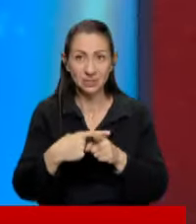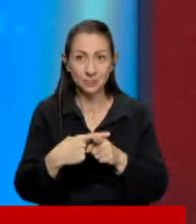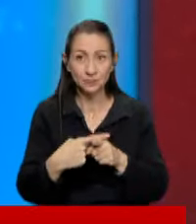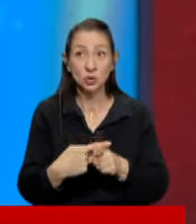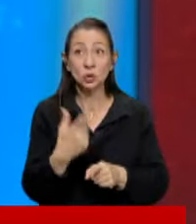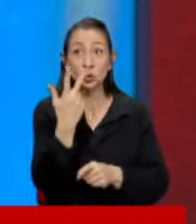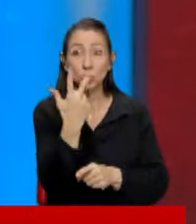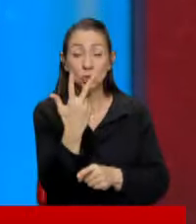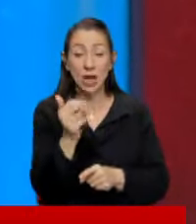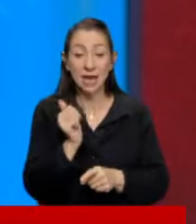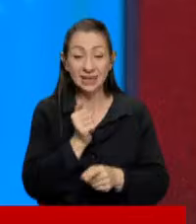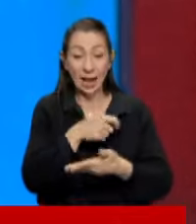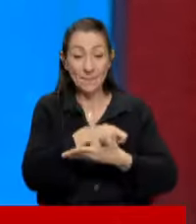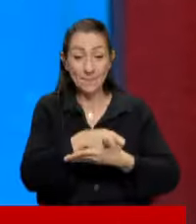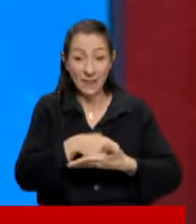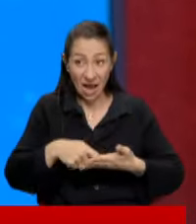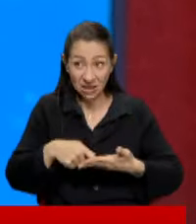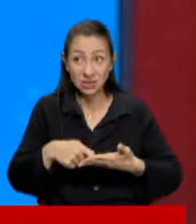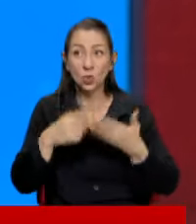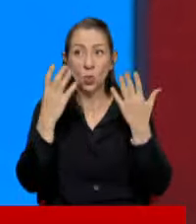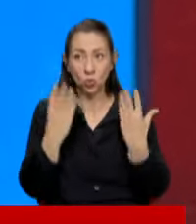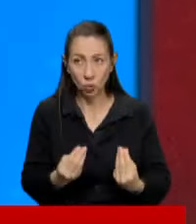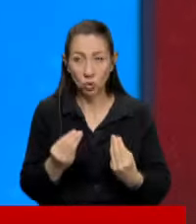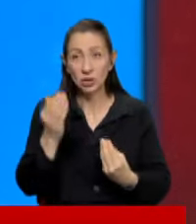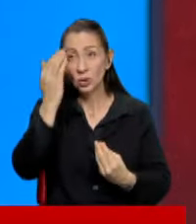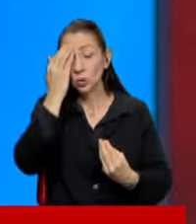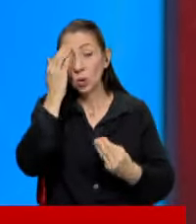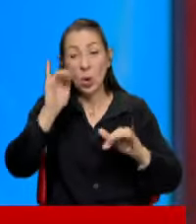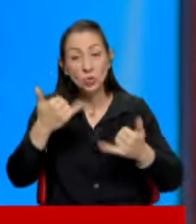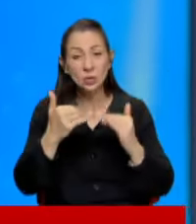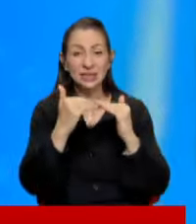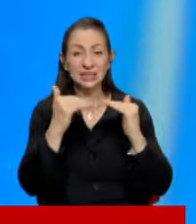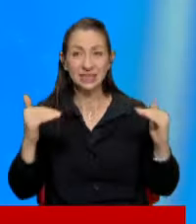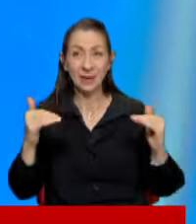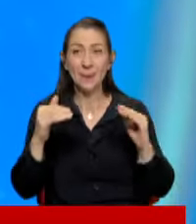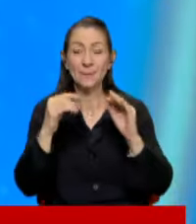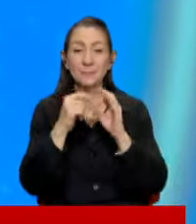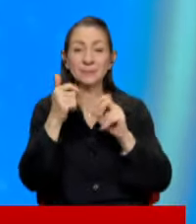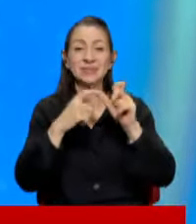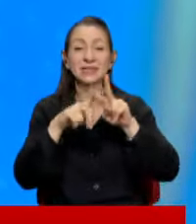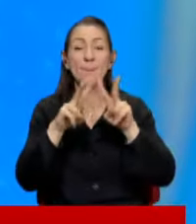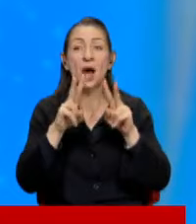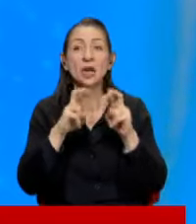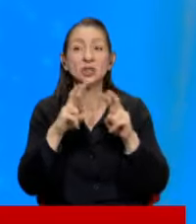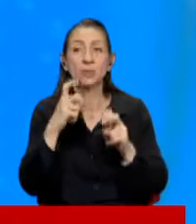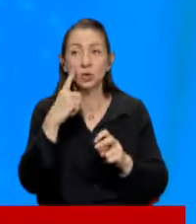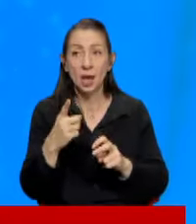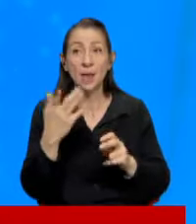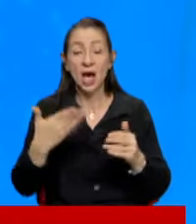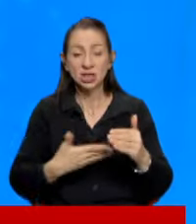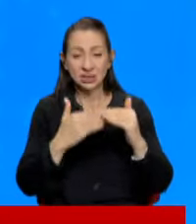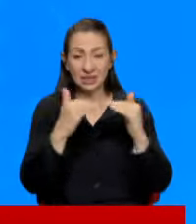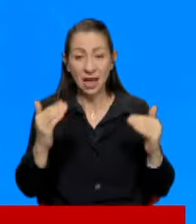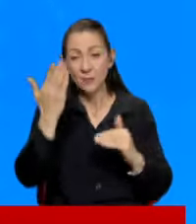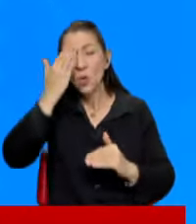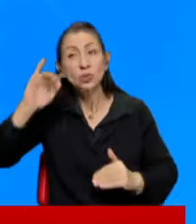3 asgari ücreti buldu yoksulluk sınırı bamın araştırmasına göre hem açlık sınırı